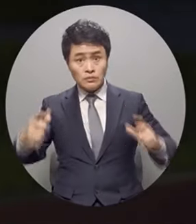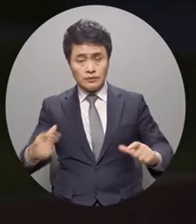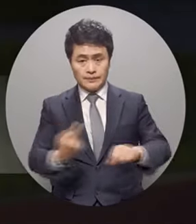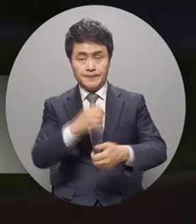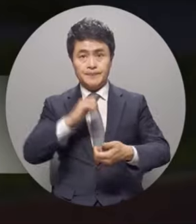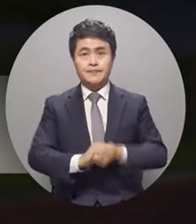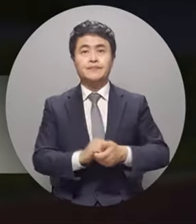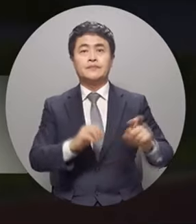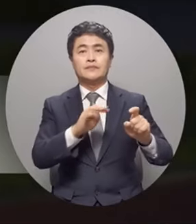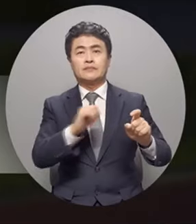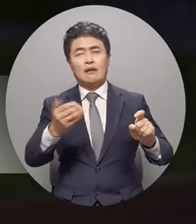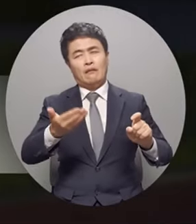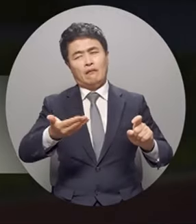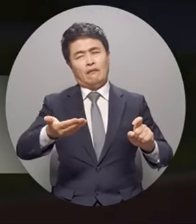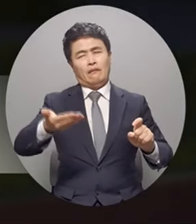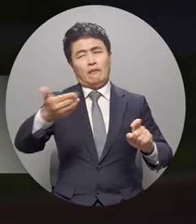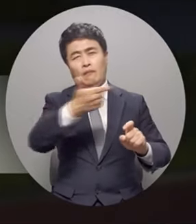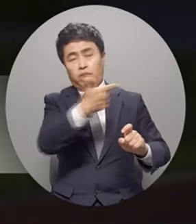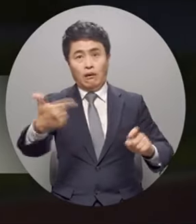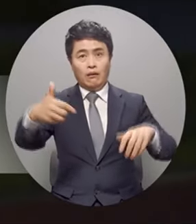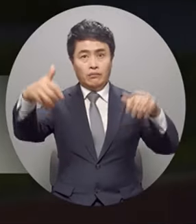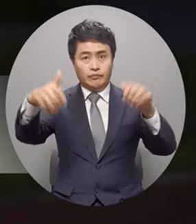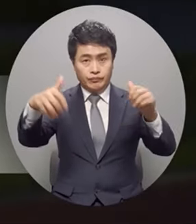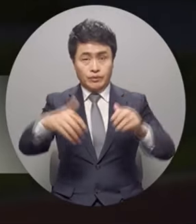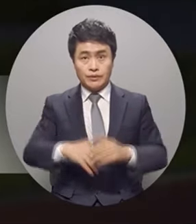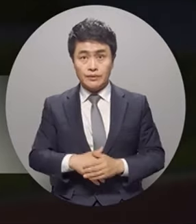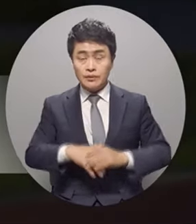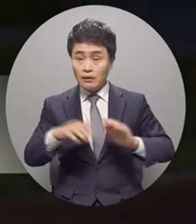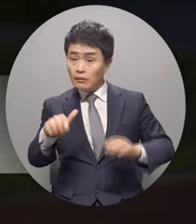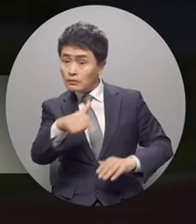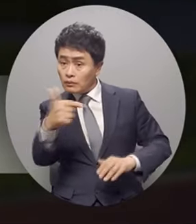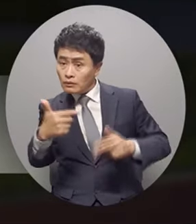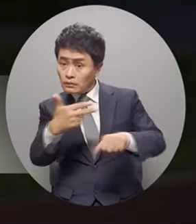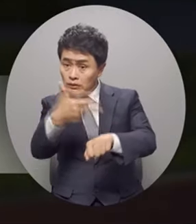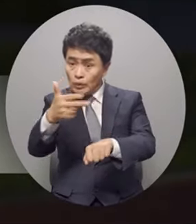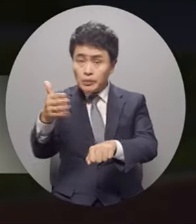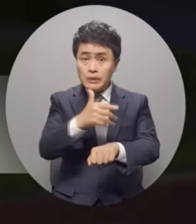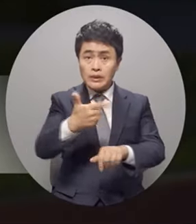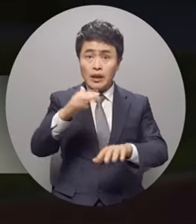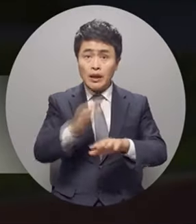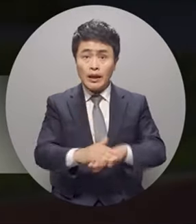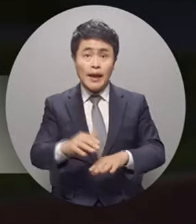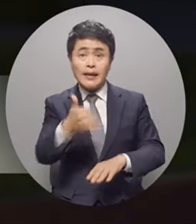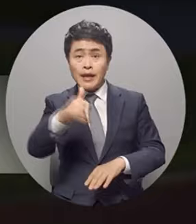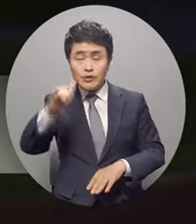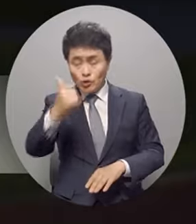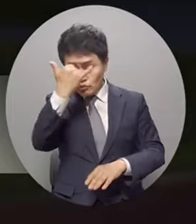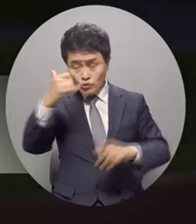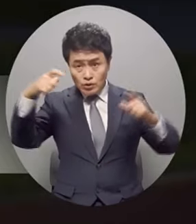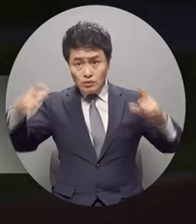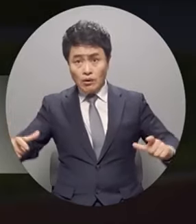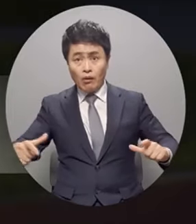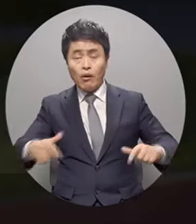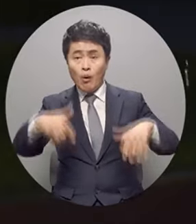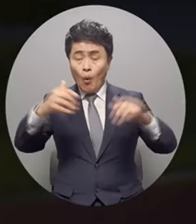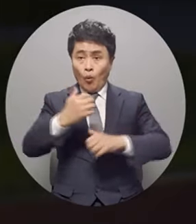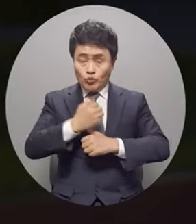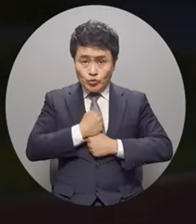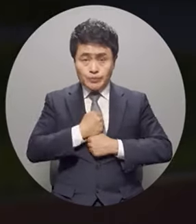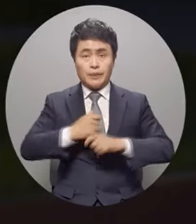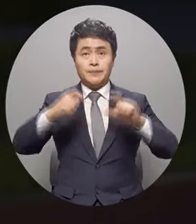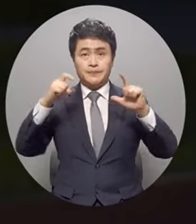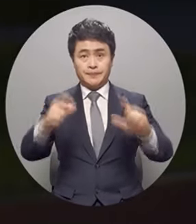시간당 10mm가 넘는 많은 비가 내렸습니다. 저녁 7시부터는 대전과 세종, 충남 전역에 호우주의보가